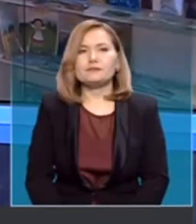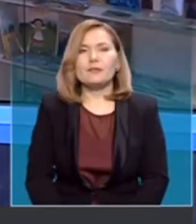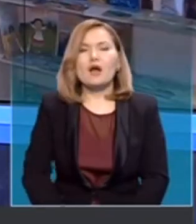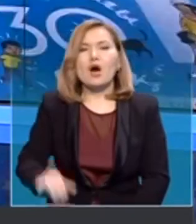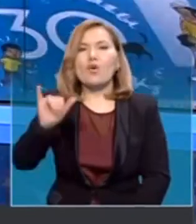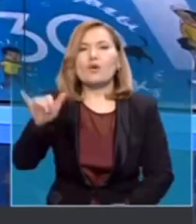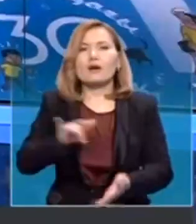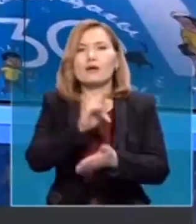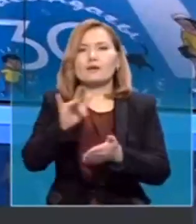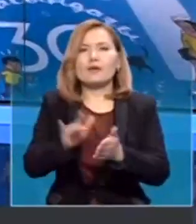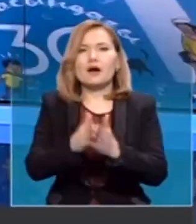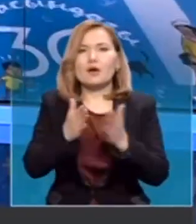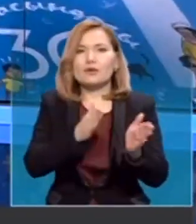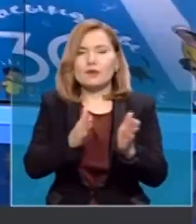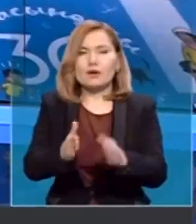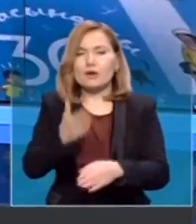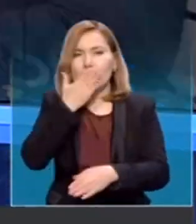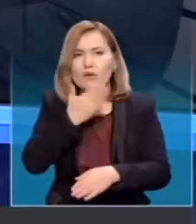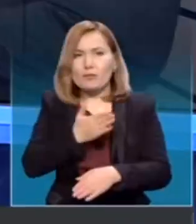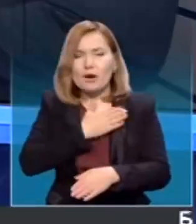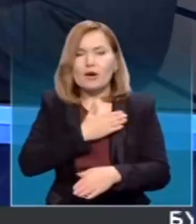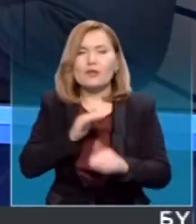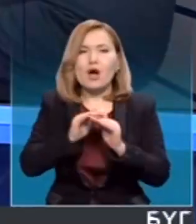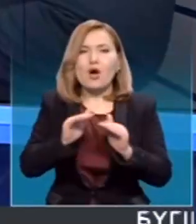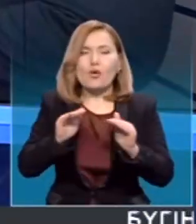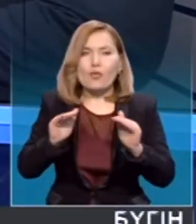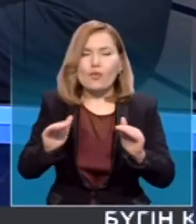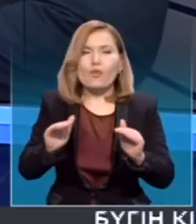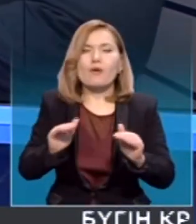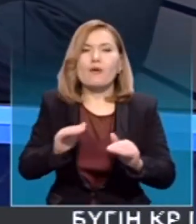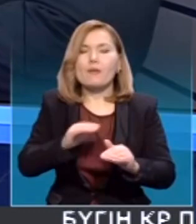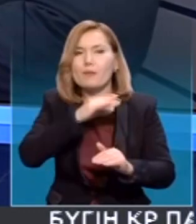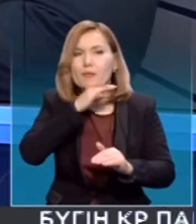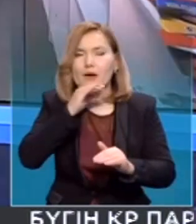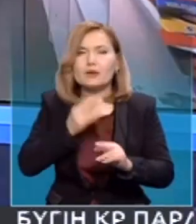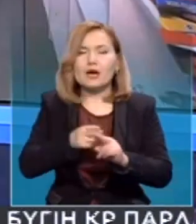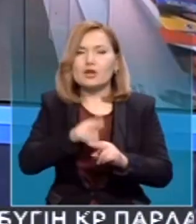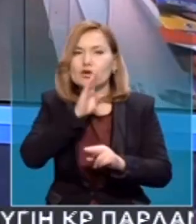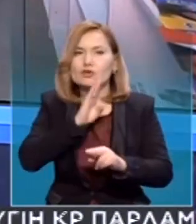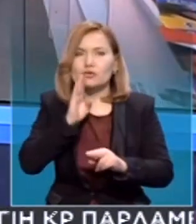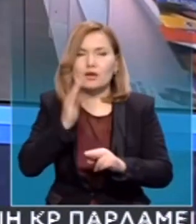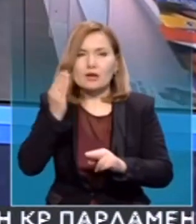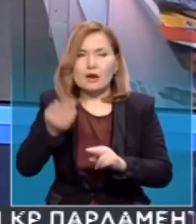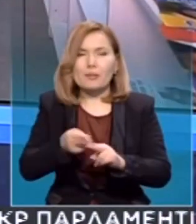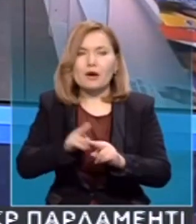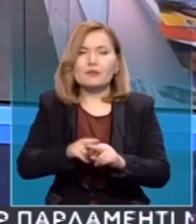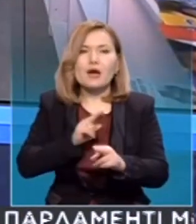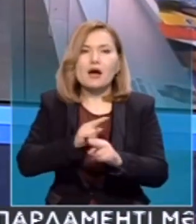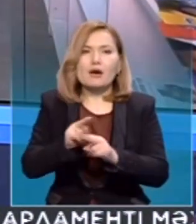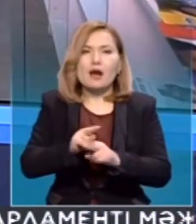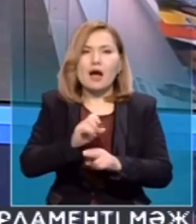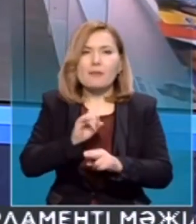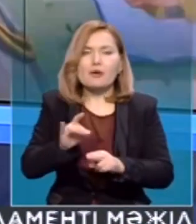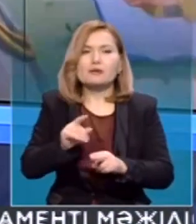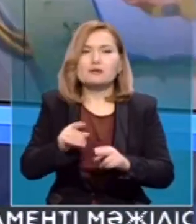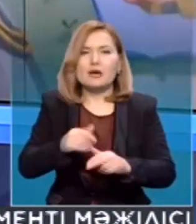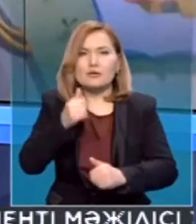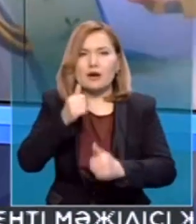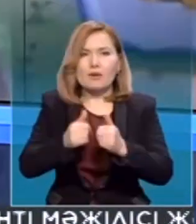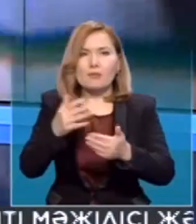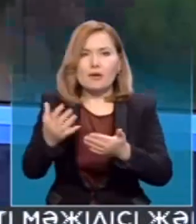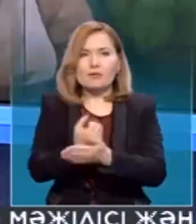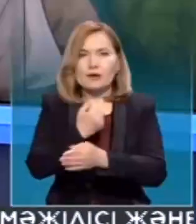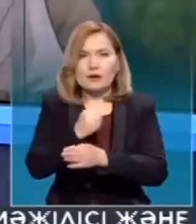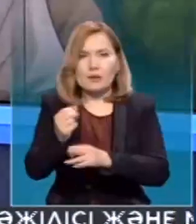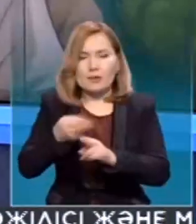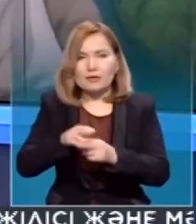Оралда кітап құмар көп балаланы тұтас ұжымның кітап оқуына құлшынысын ашқан республикалық Айбоз сыйлығының бас жүлдесіне лауреат атанған